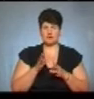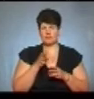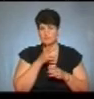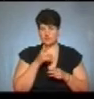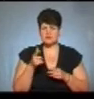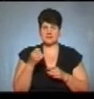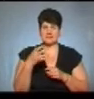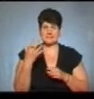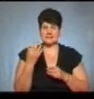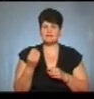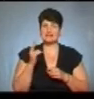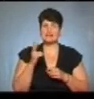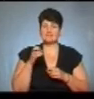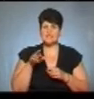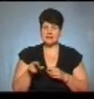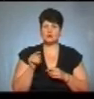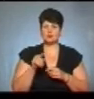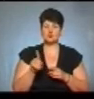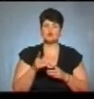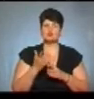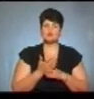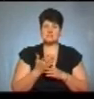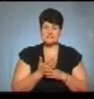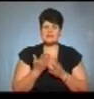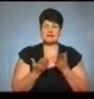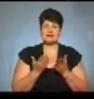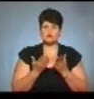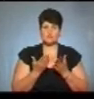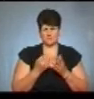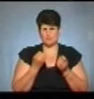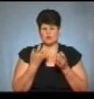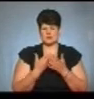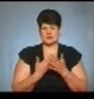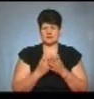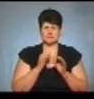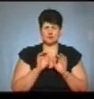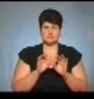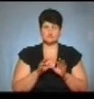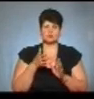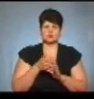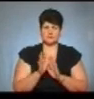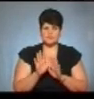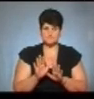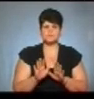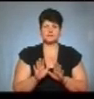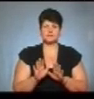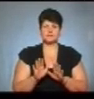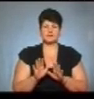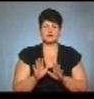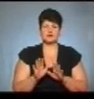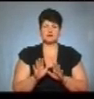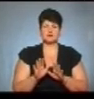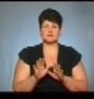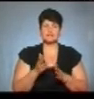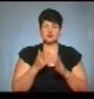15 днів квітня, про те, що субсидія, якщо наведу простий приклад, щоб зрозуміли і телеглядачі,